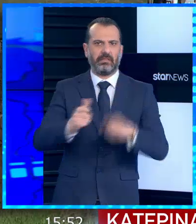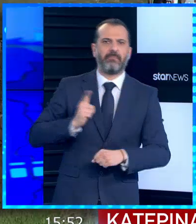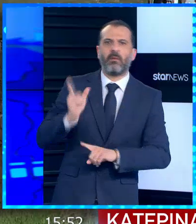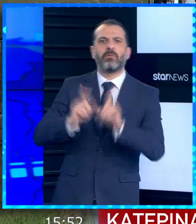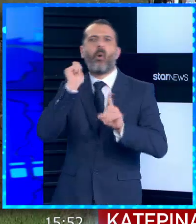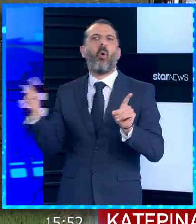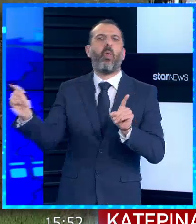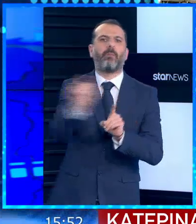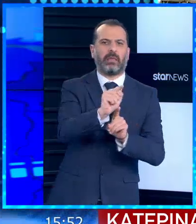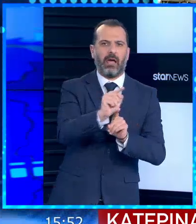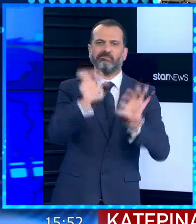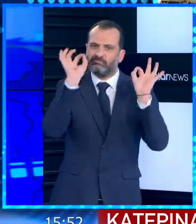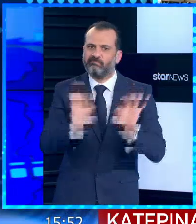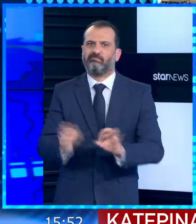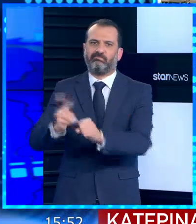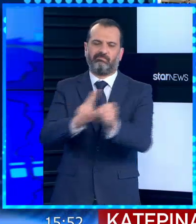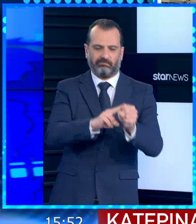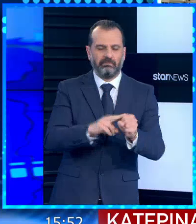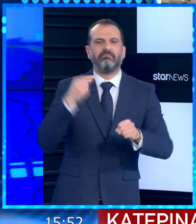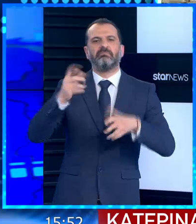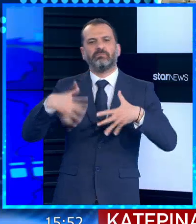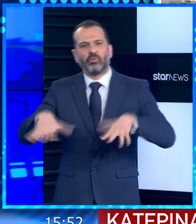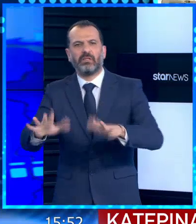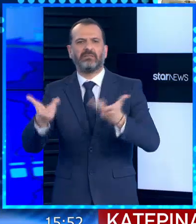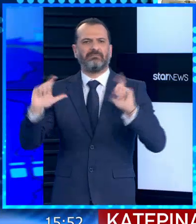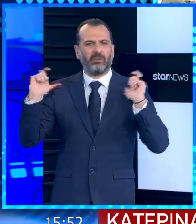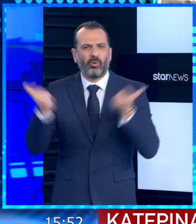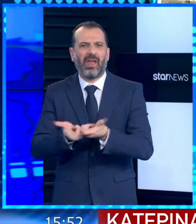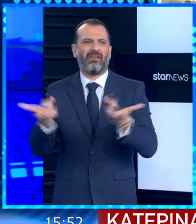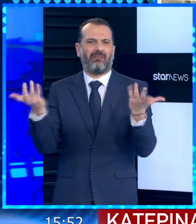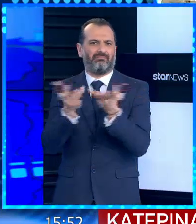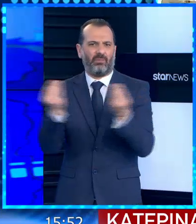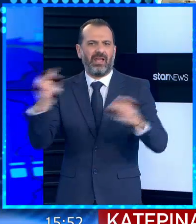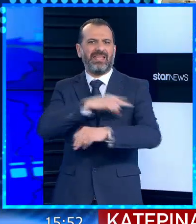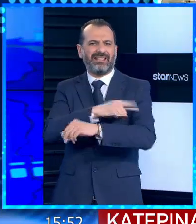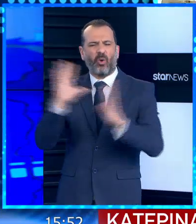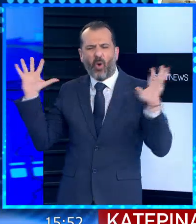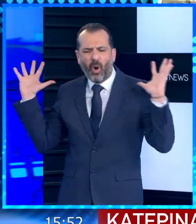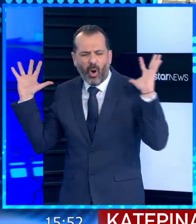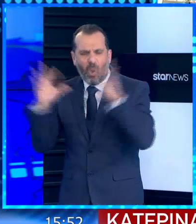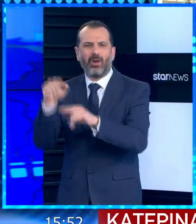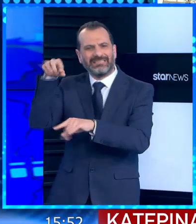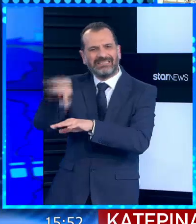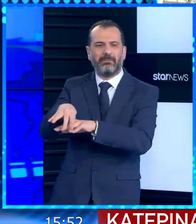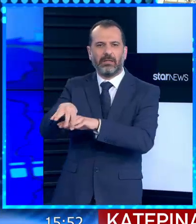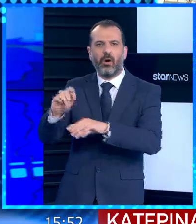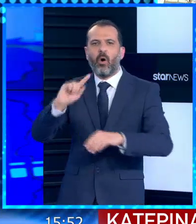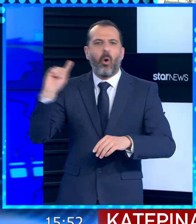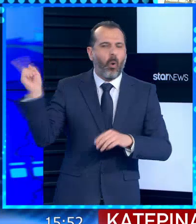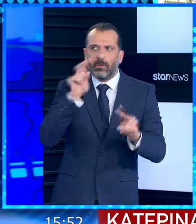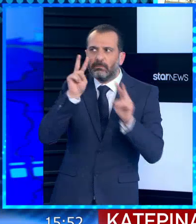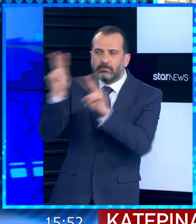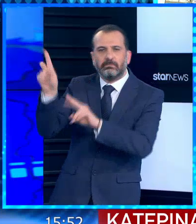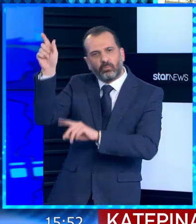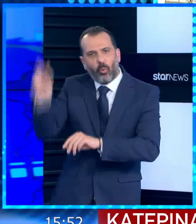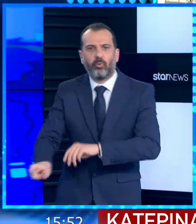που βίωναν όλοι μαζί, γιατροί, οικογένεια, συγγενείς, όλοι εκεί συγκεντρωμένοι, που το κοιτούσαν, όπως μας έλεγε, στα μάτια